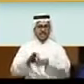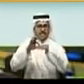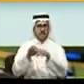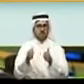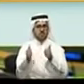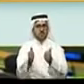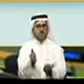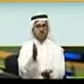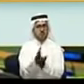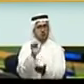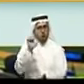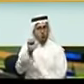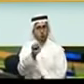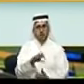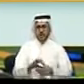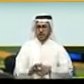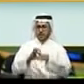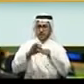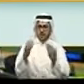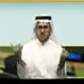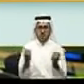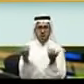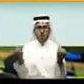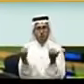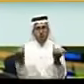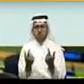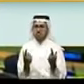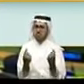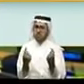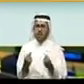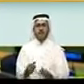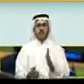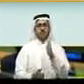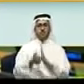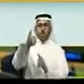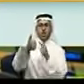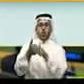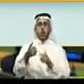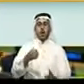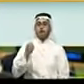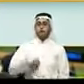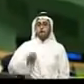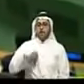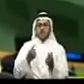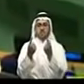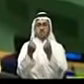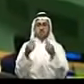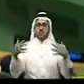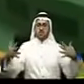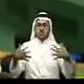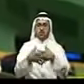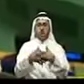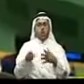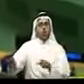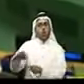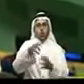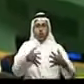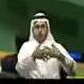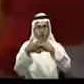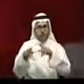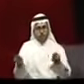المستدامة وجهودها الحثيثة على الصعيدين الإقليمي والدولي ونهجها الثابت في التعاون مع